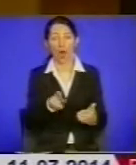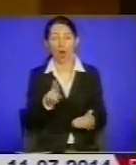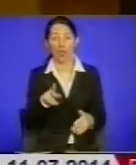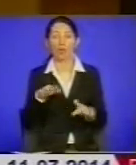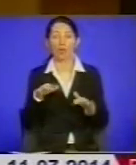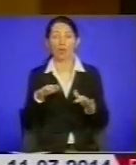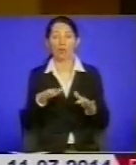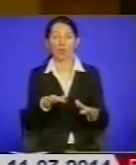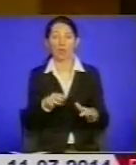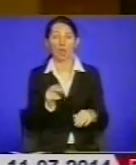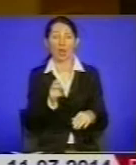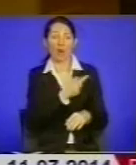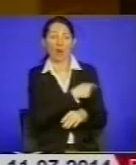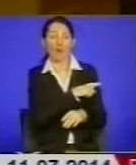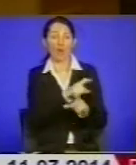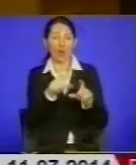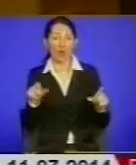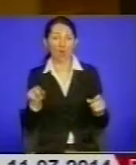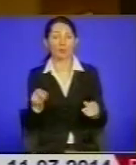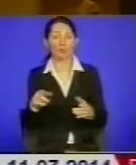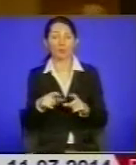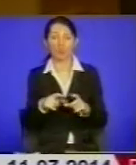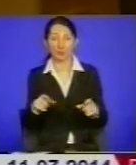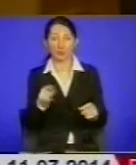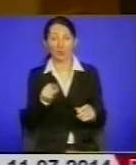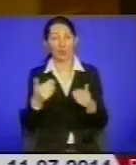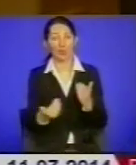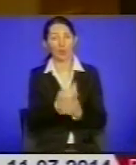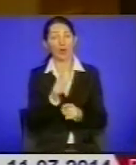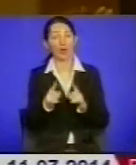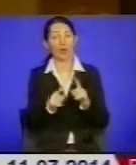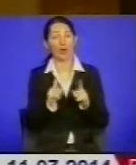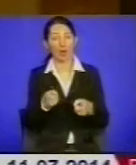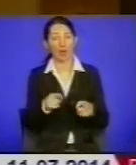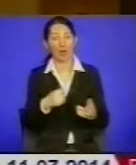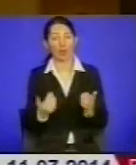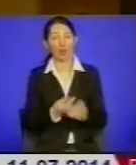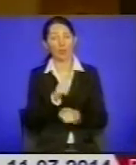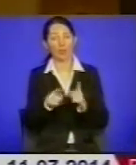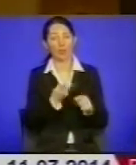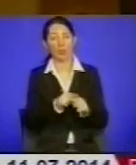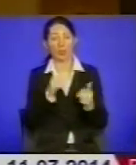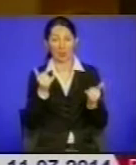діяти лікувальному закладу в тих нових реаліях, в нових змінах, які зараз відбуваються в Україні.